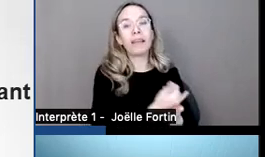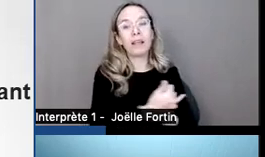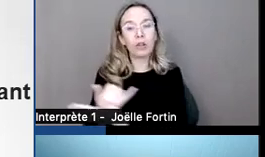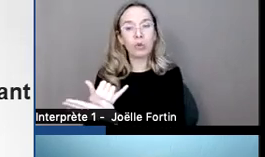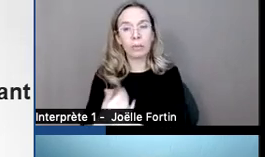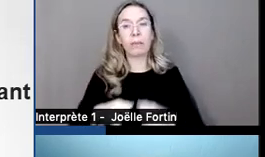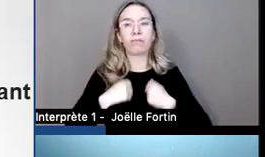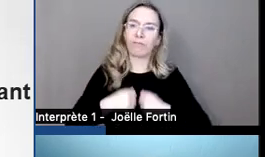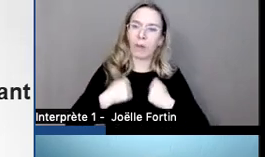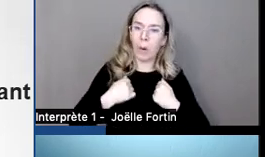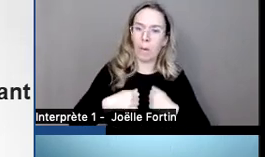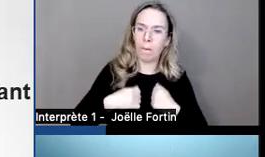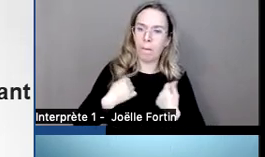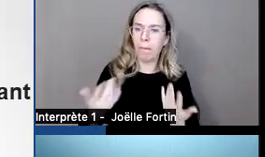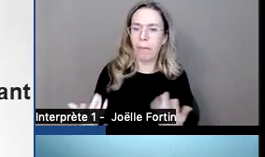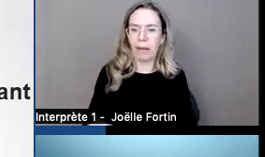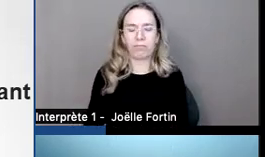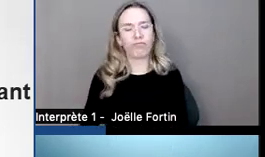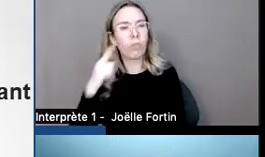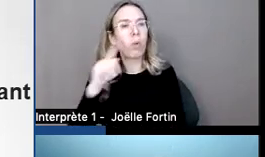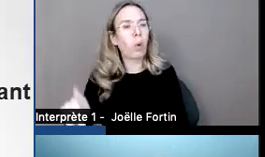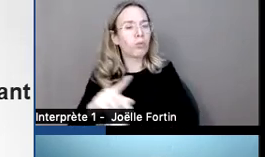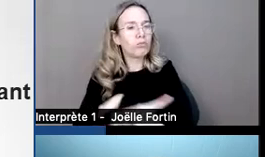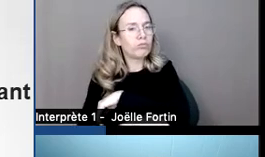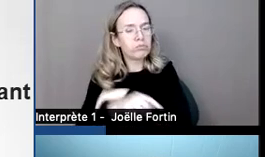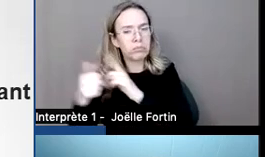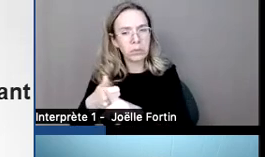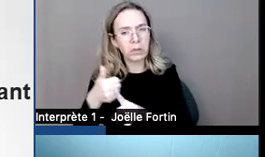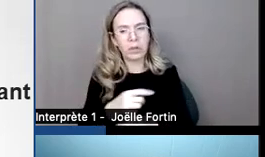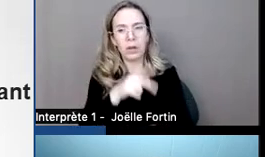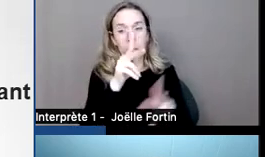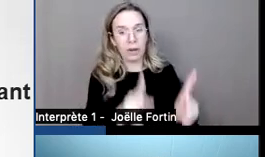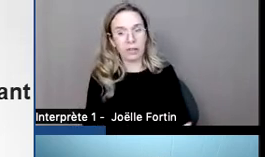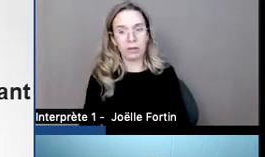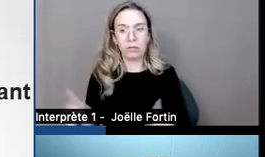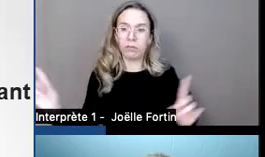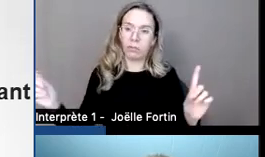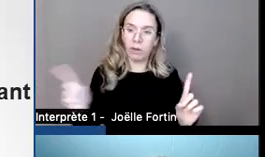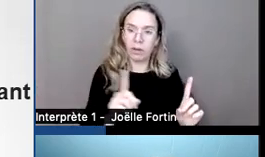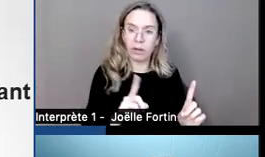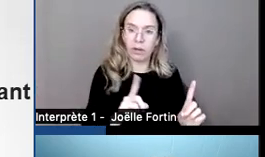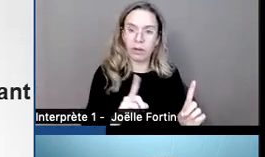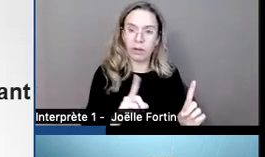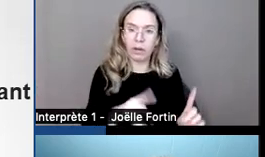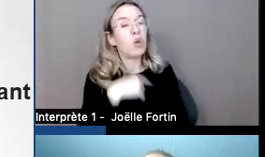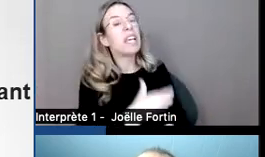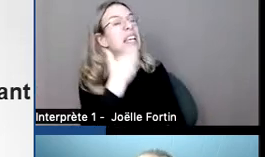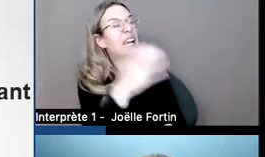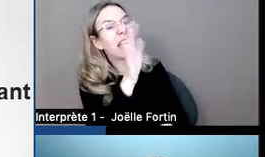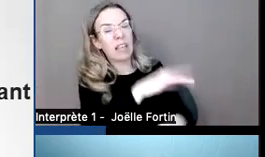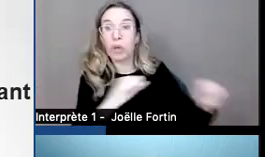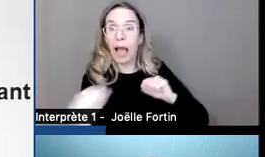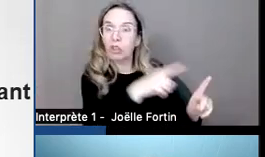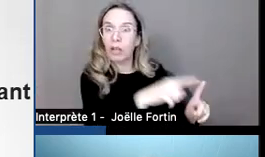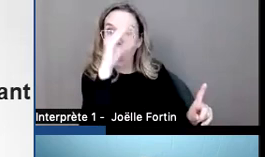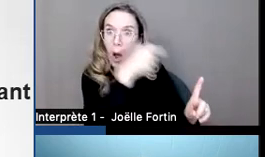un résident. Disons, il s'appelle M. Lambert. Et quand le préposé arrivait, M. Lambert criait. Il était